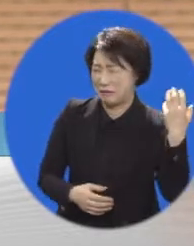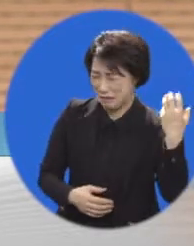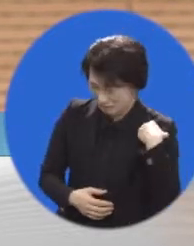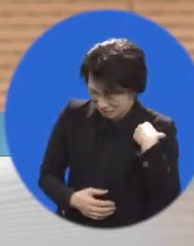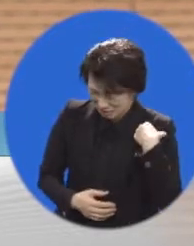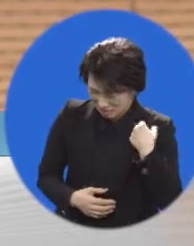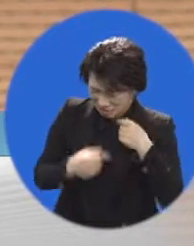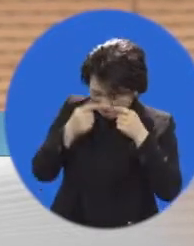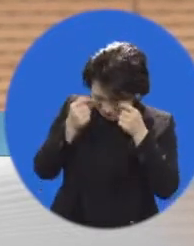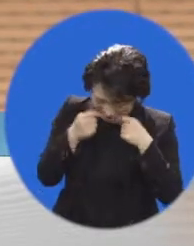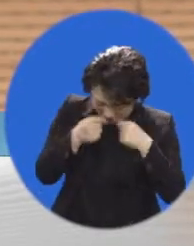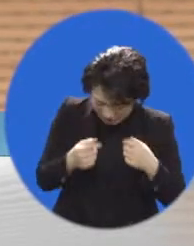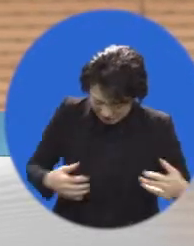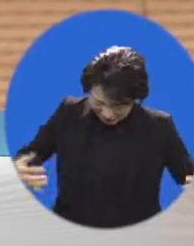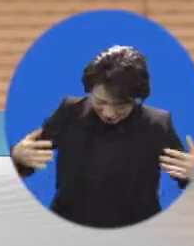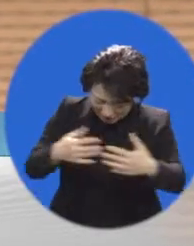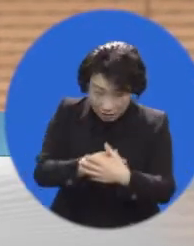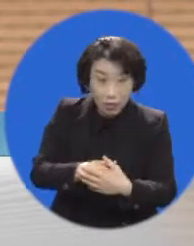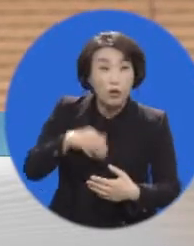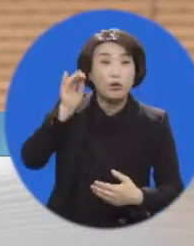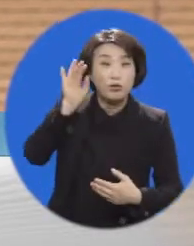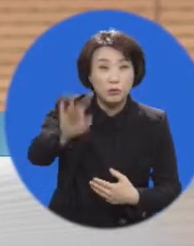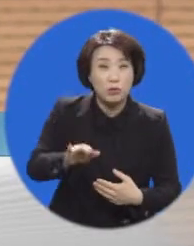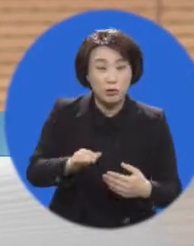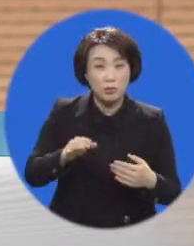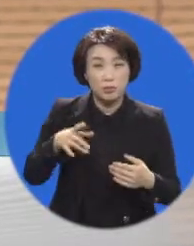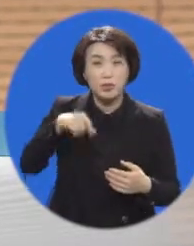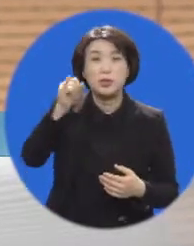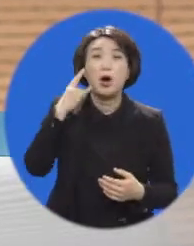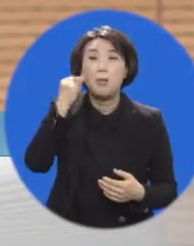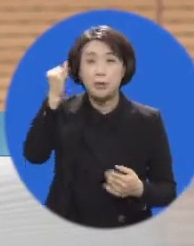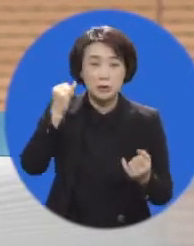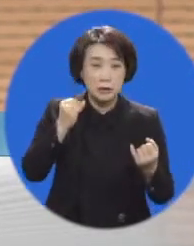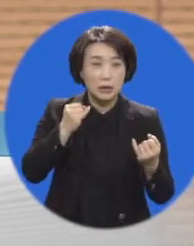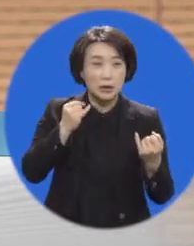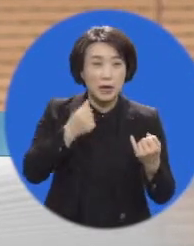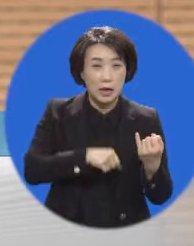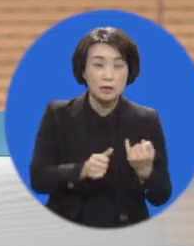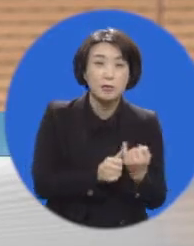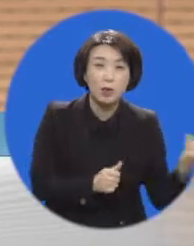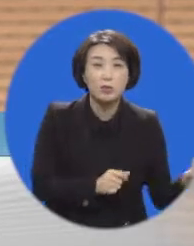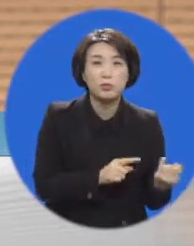그 후부터 고부간의 문제나 가정의 문제가 아무것도 없다는 거. 왜?